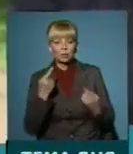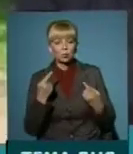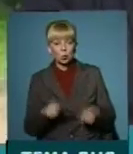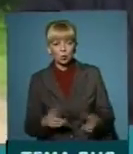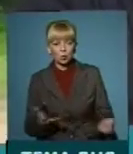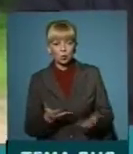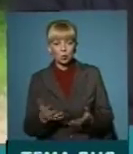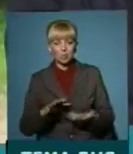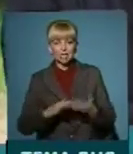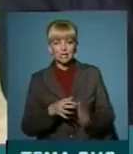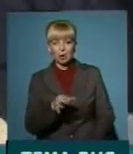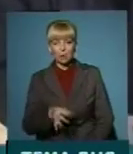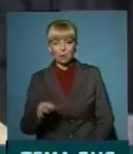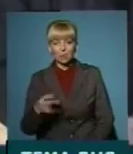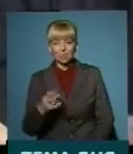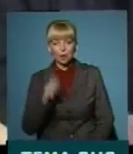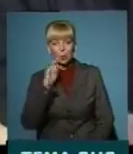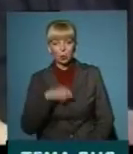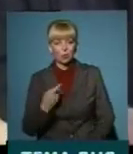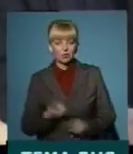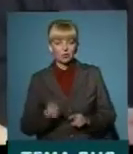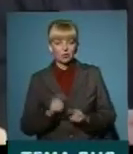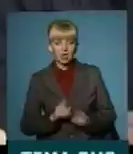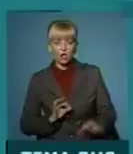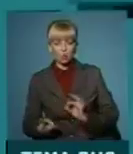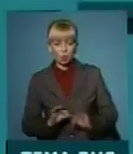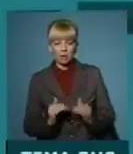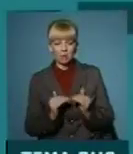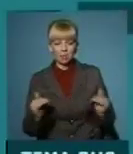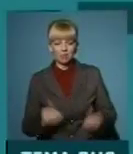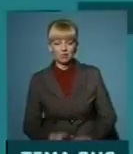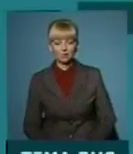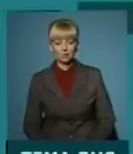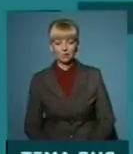іншому населеному пункті. Для України це, в принципі, нормальний рівень.